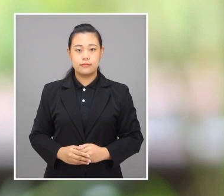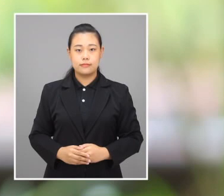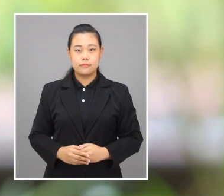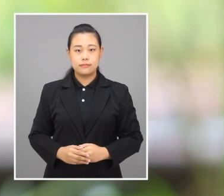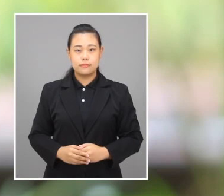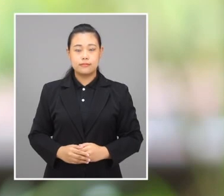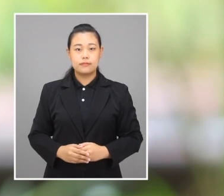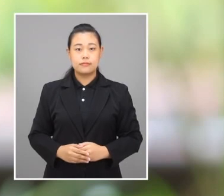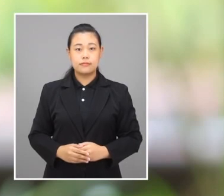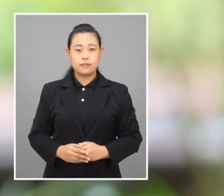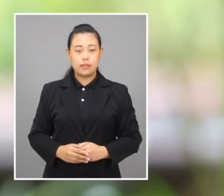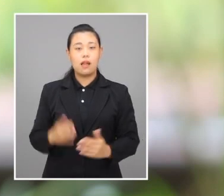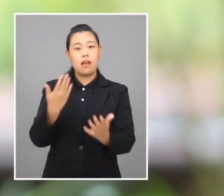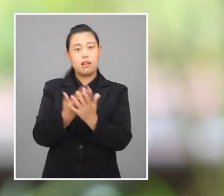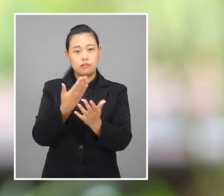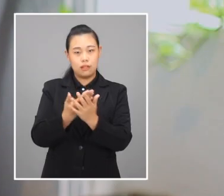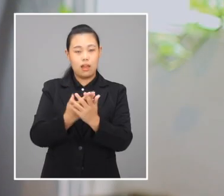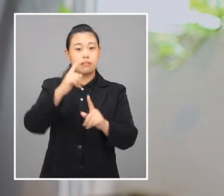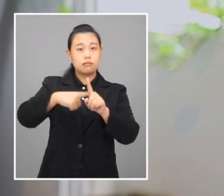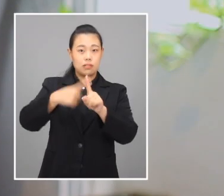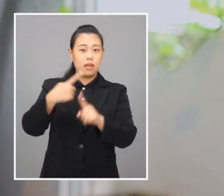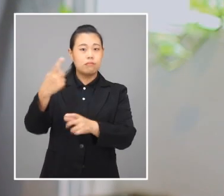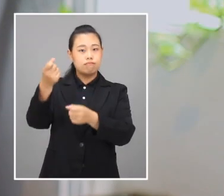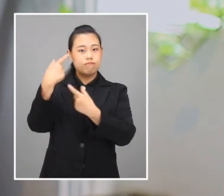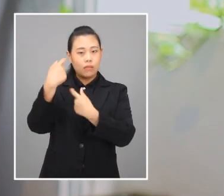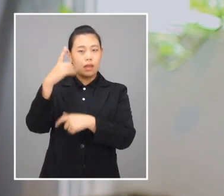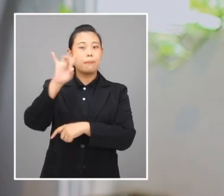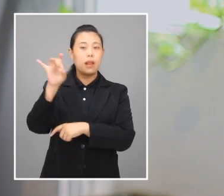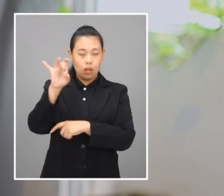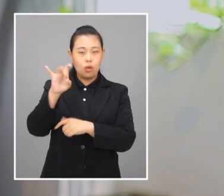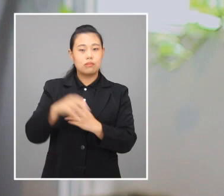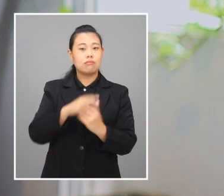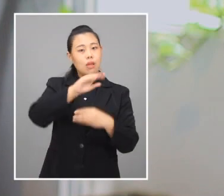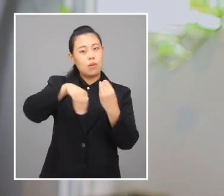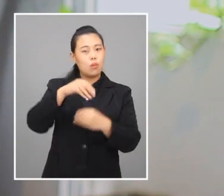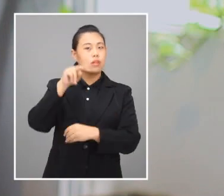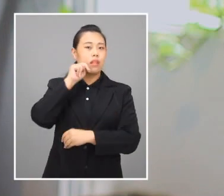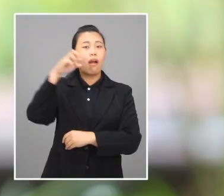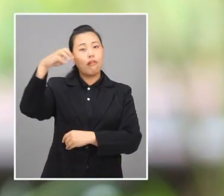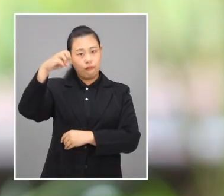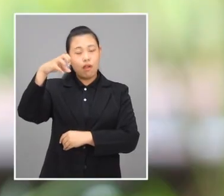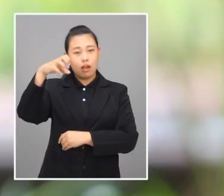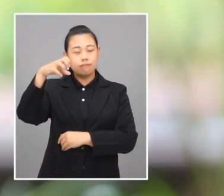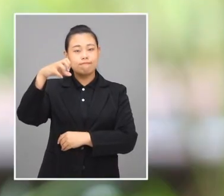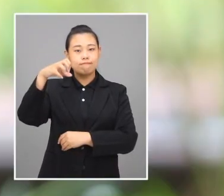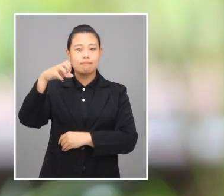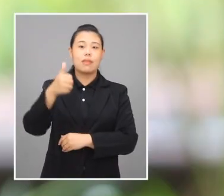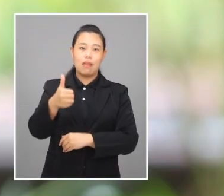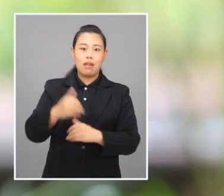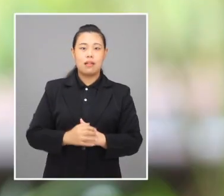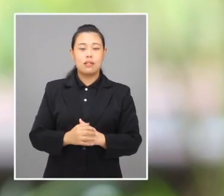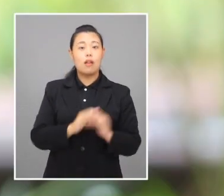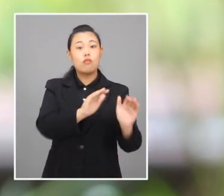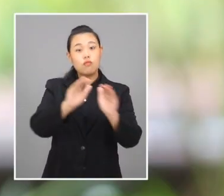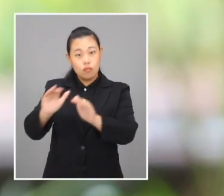ได้สิทธิเบี้ยคนพิการ800บาทต่อเดือนอย่างน้อยก็ได้ค่าน้ำค่าไฟทุกเดือนอยู่เหมือนกันนะคะแล้วก็อยากจะฝากถึงทุกค